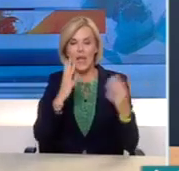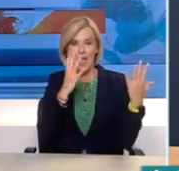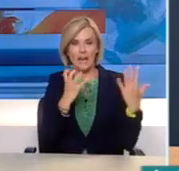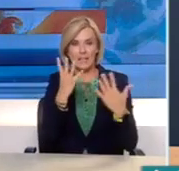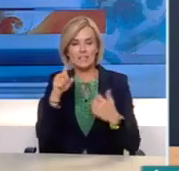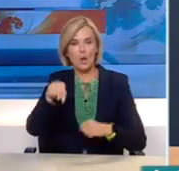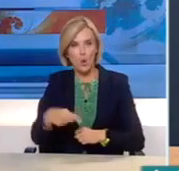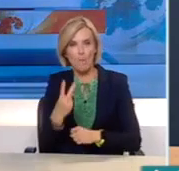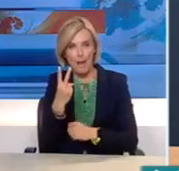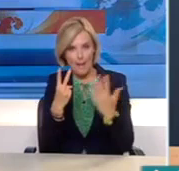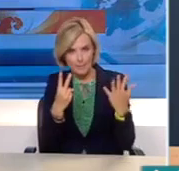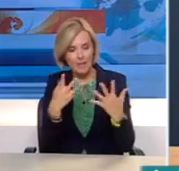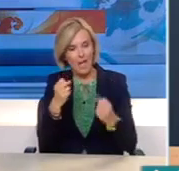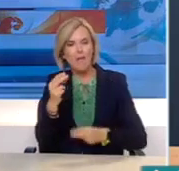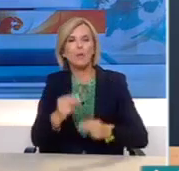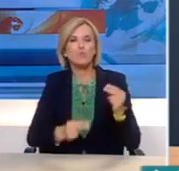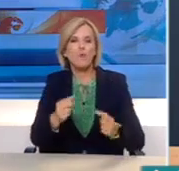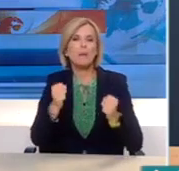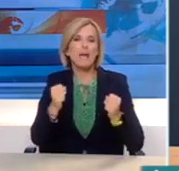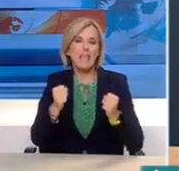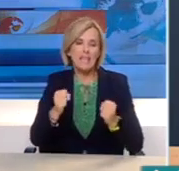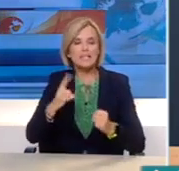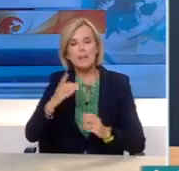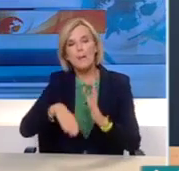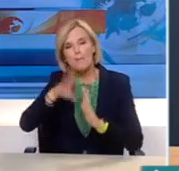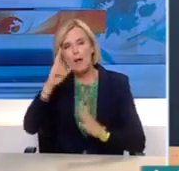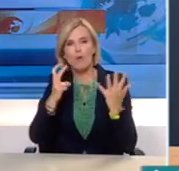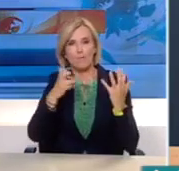94,7% είχε κάποιο υποκείμενο νόσημα ή και ηλικία 70 ετών και άνω.